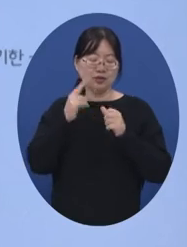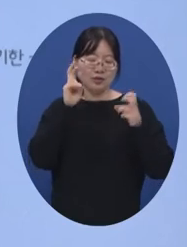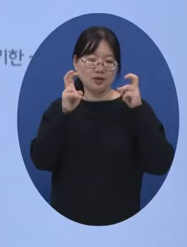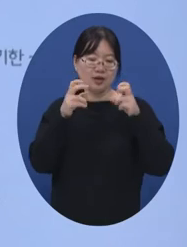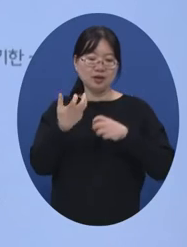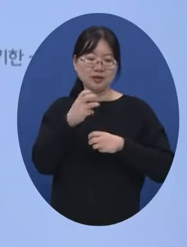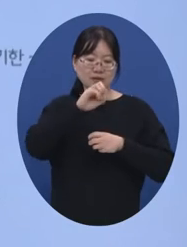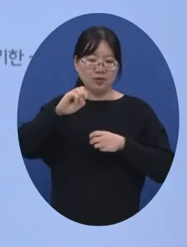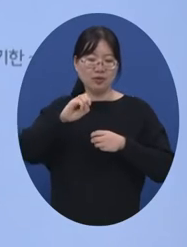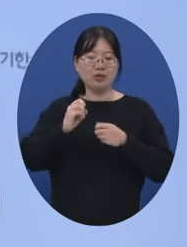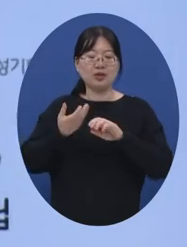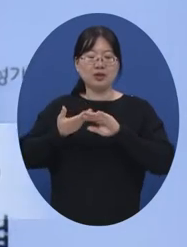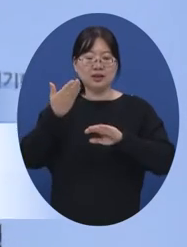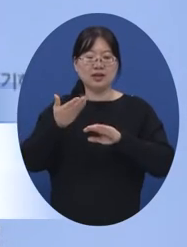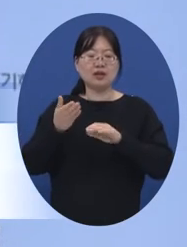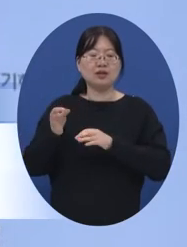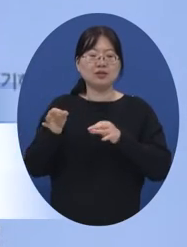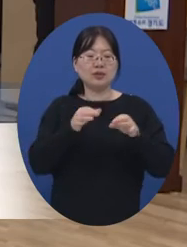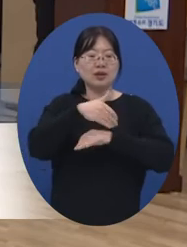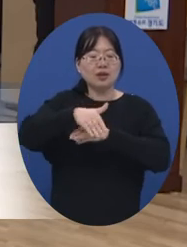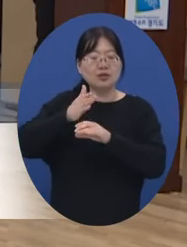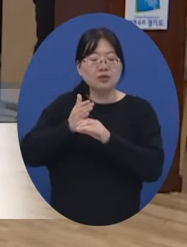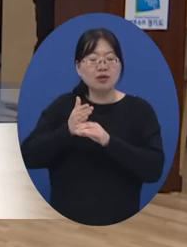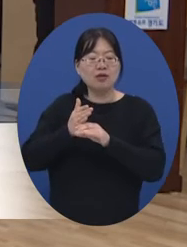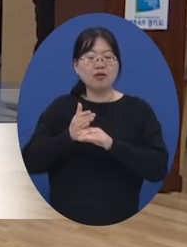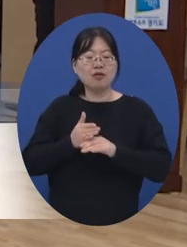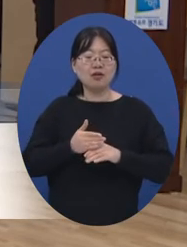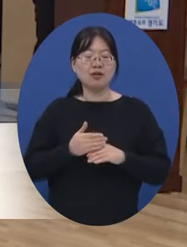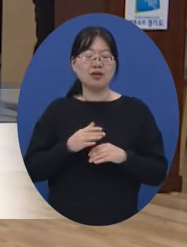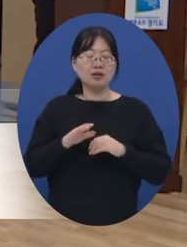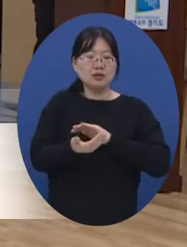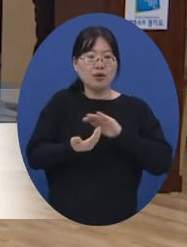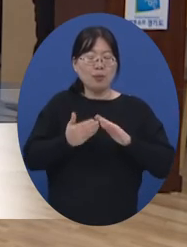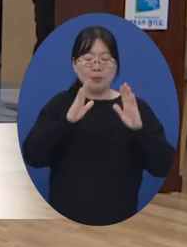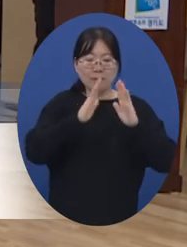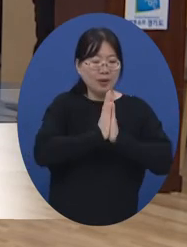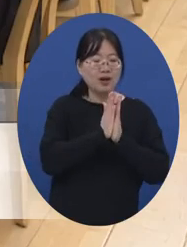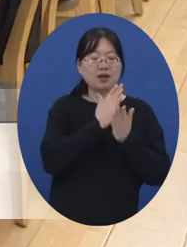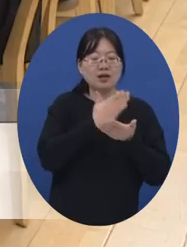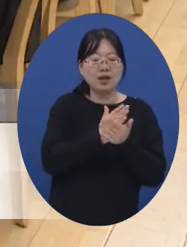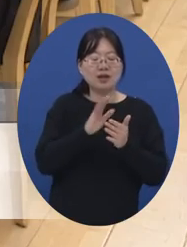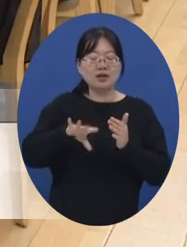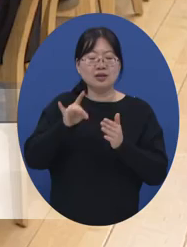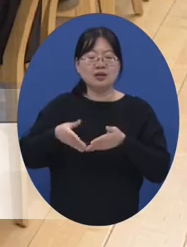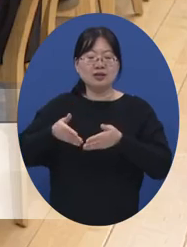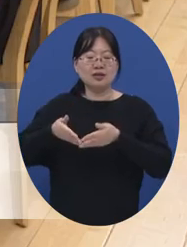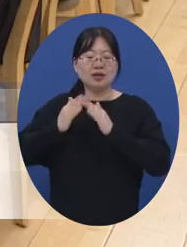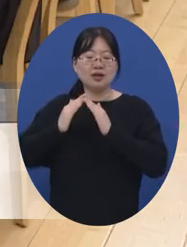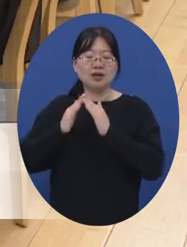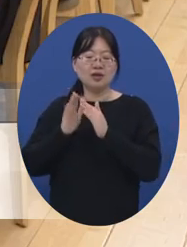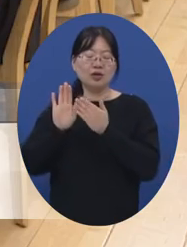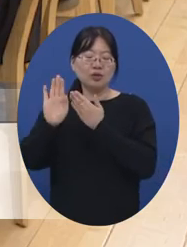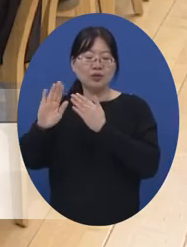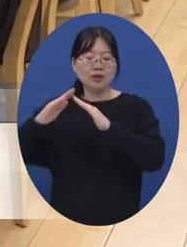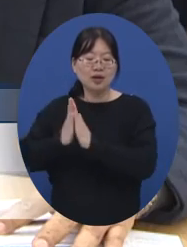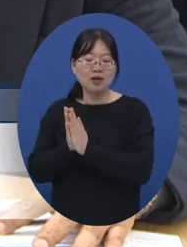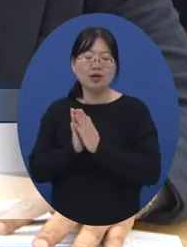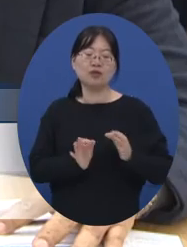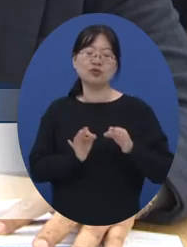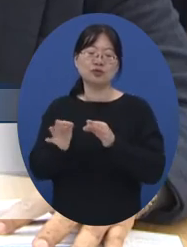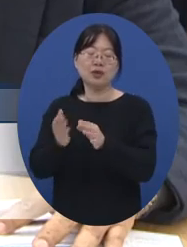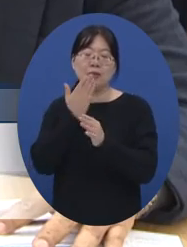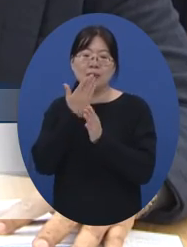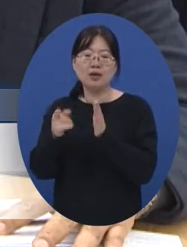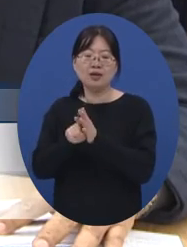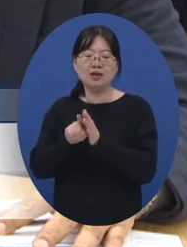투자할 계획입니다. 선폐업이 아닌 그 선창업 후 후폐업까지 그 투자할 수